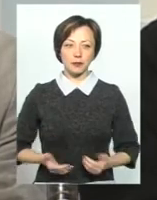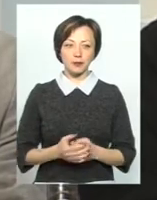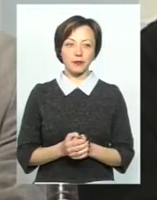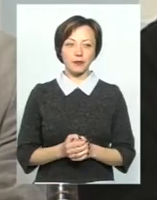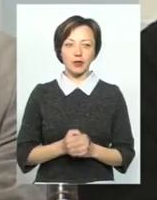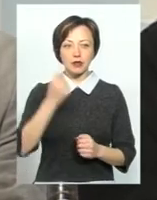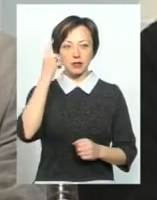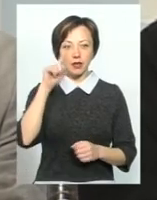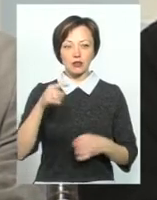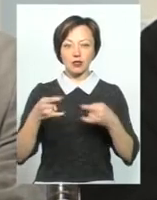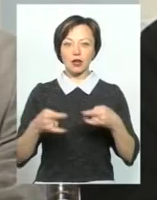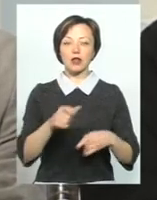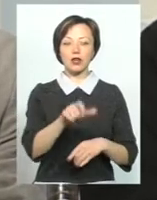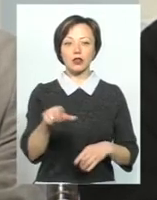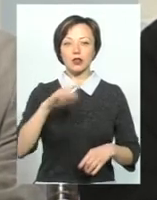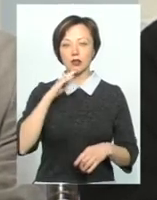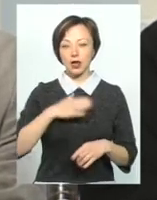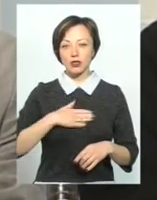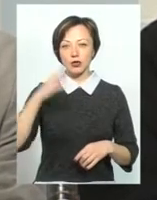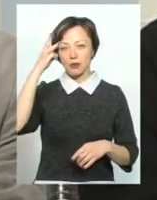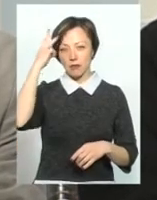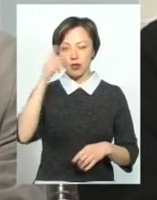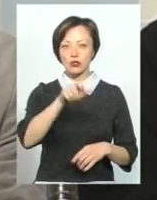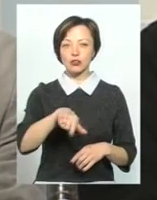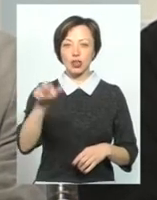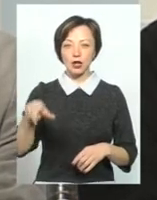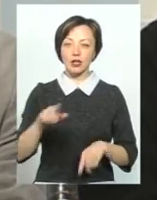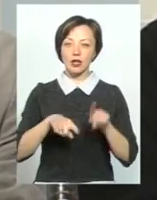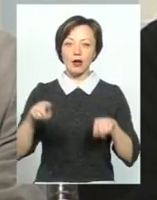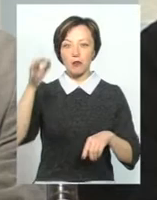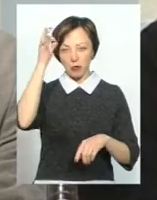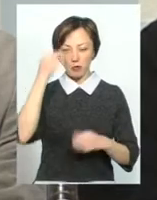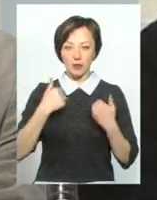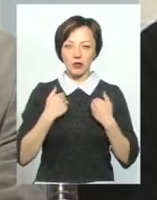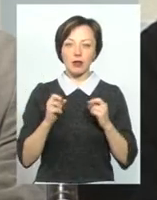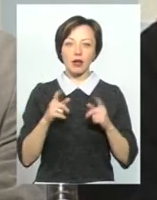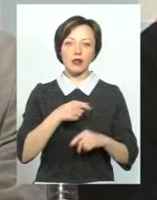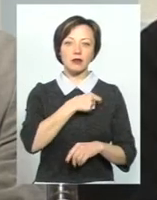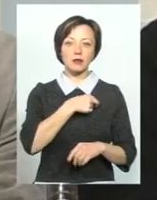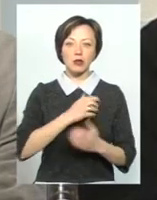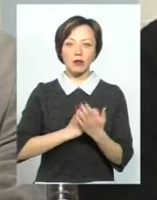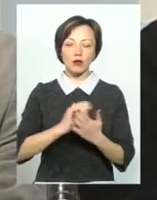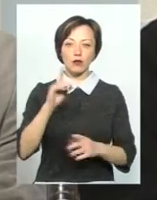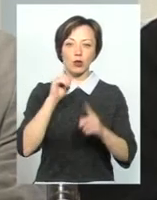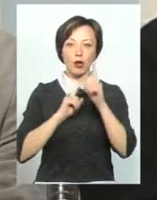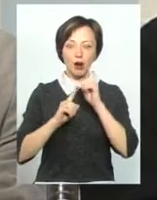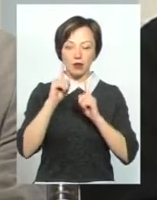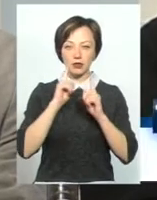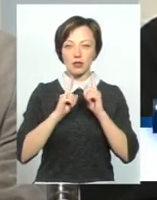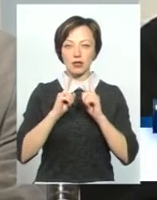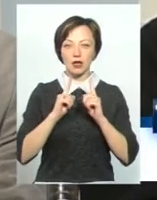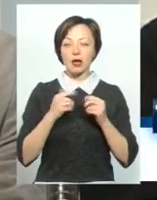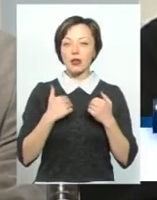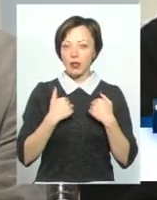Ви знаєте, телеглядачі наші, хмельничани, ще дехто повно мене як депутата Верховної Ради, то